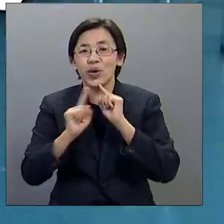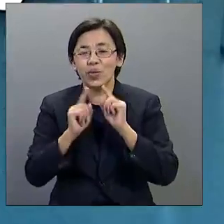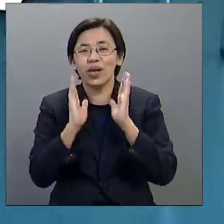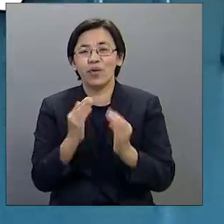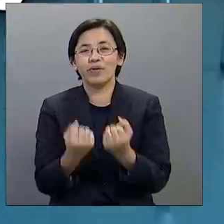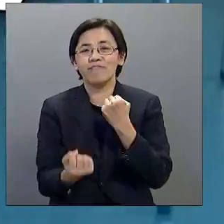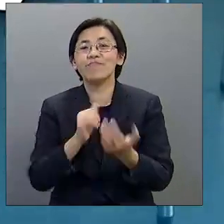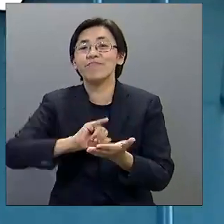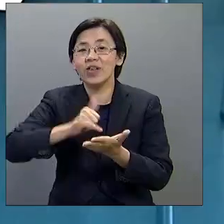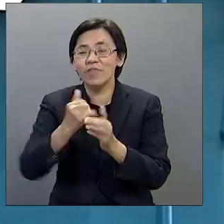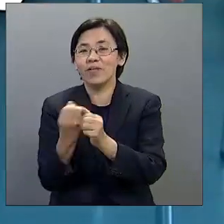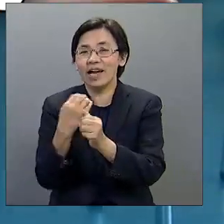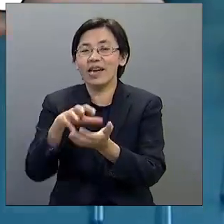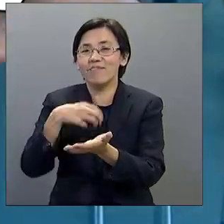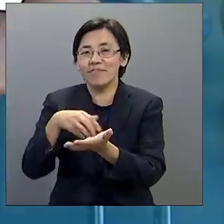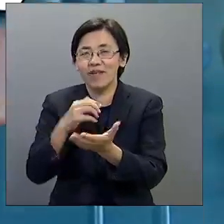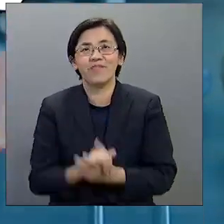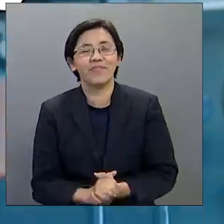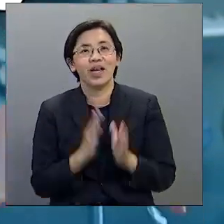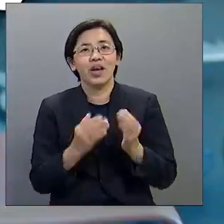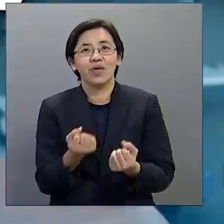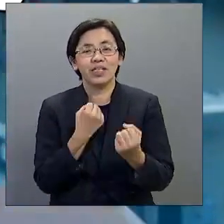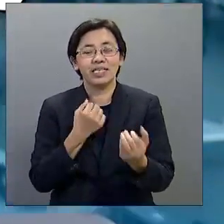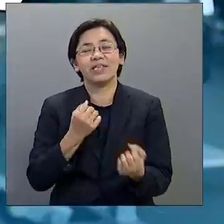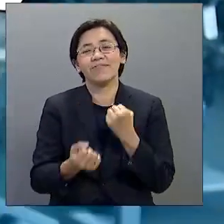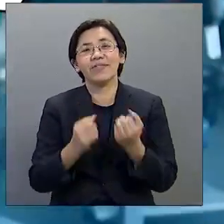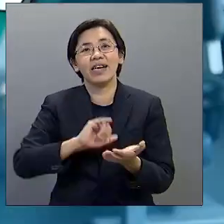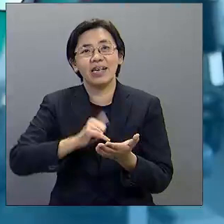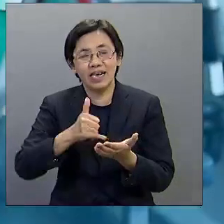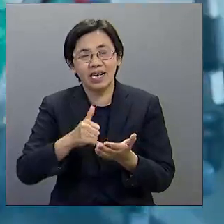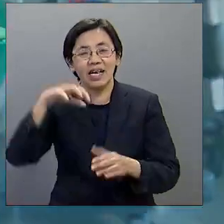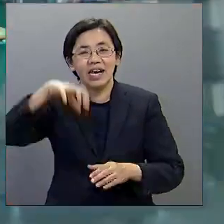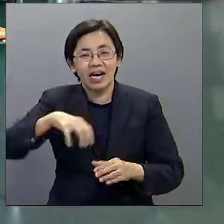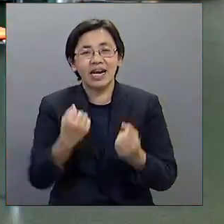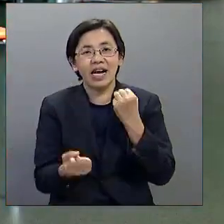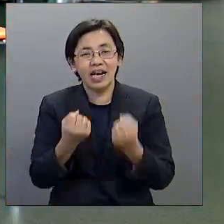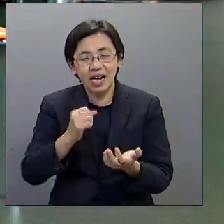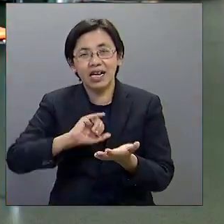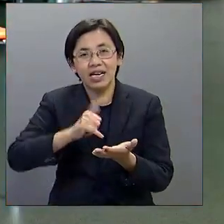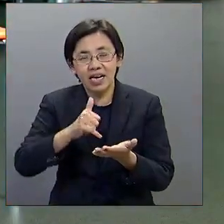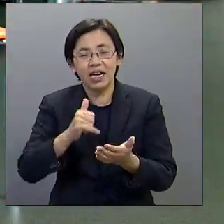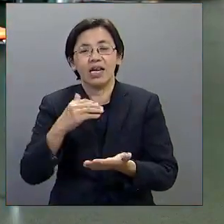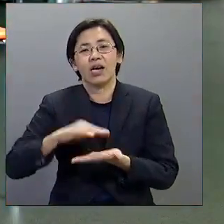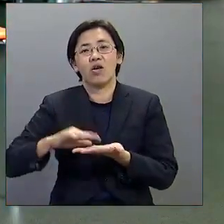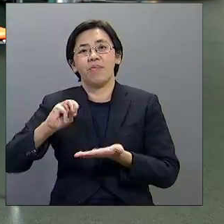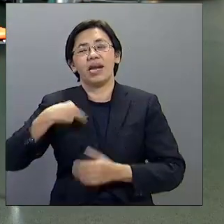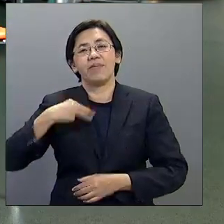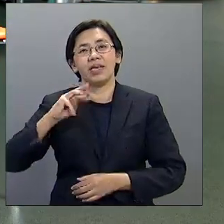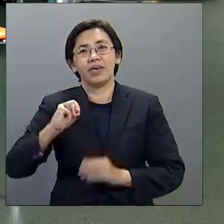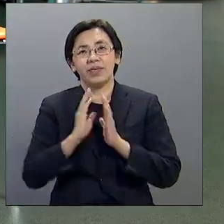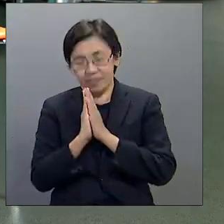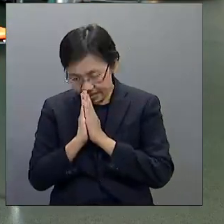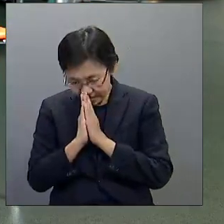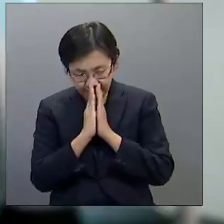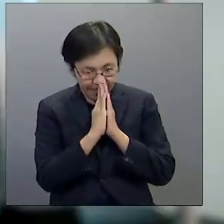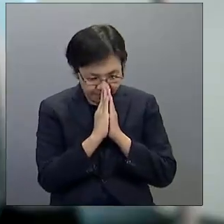พบำบัดกันค่ะตอนนี้เราอยู่กับนักกายภาพบำบัดจุฑิพรธรรมจารีจากคณะกายภาพบำบัดมหาวิทยาลัยมหิดลค่ะสวัสดีค่ะ สวัสดีค่ะ